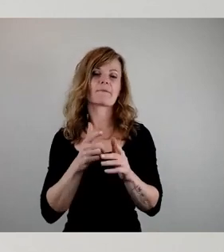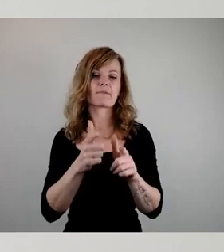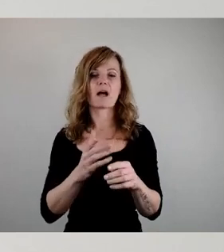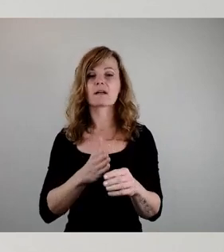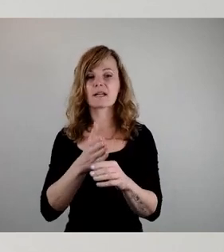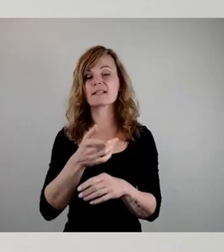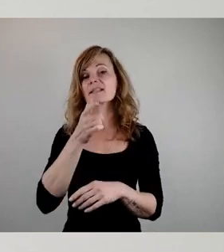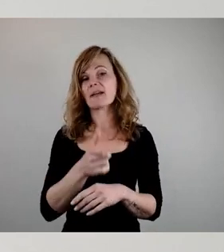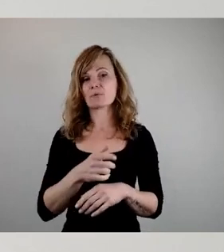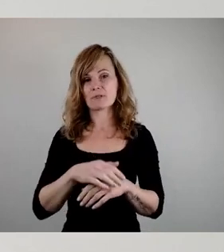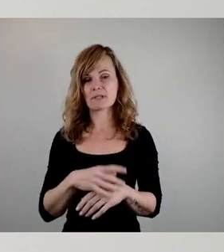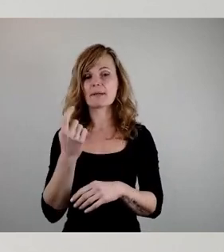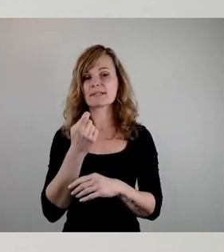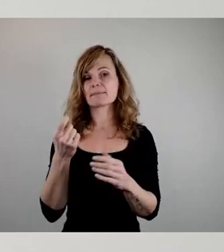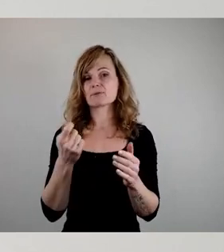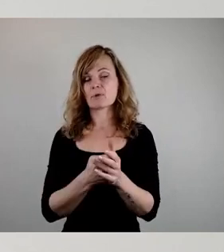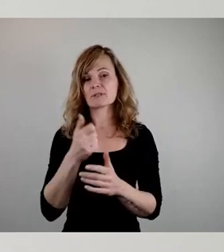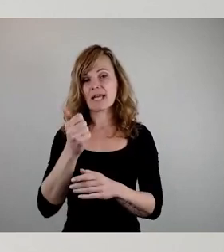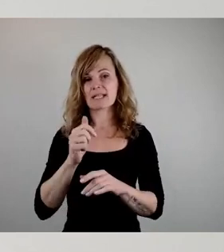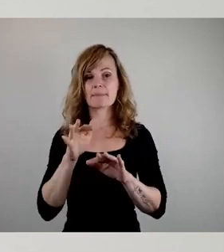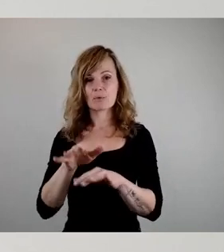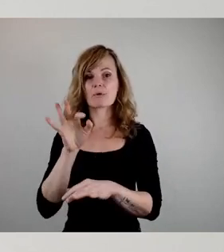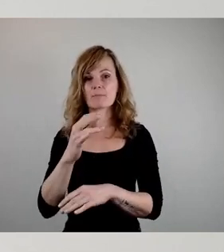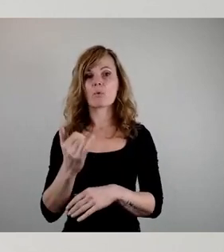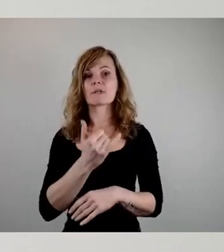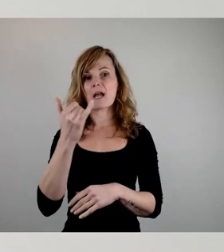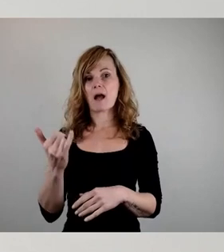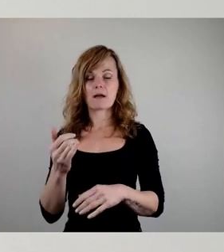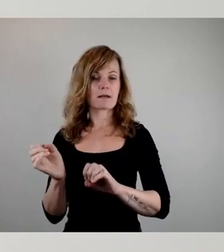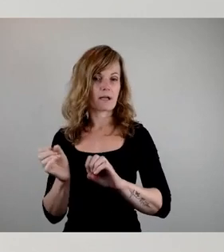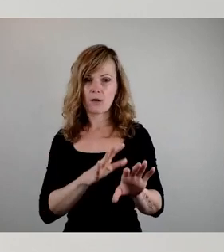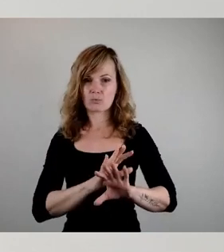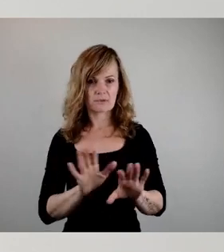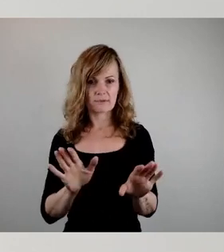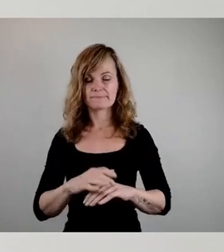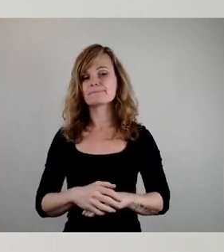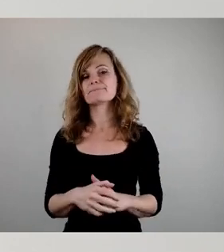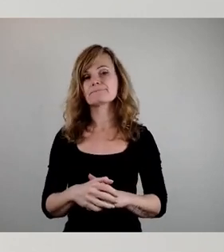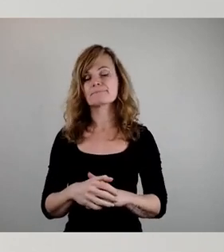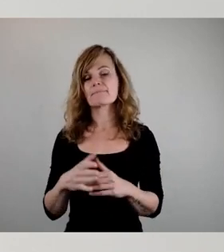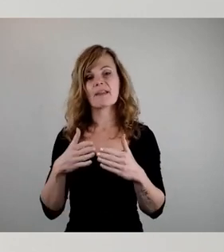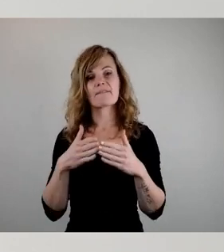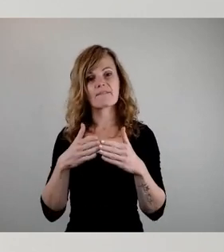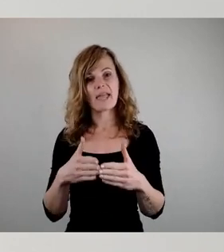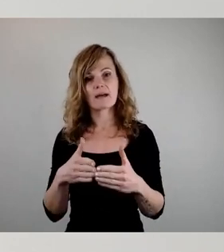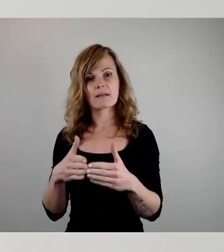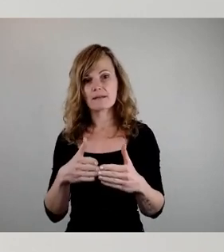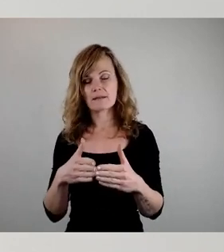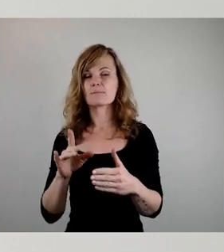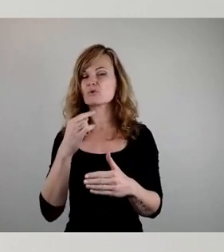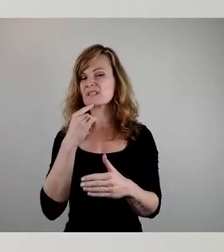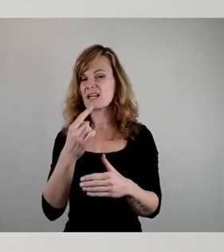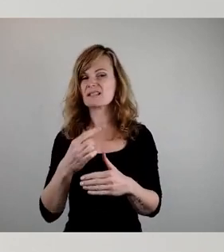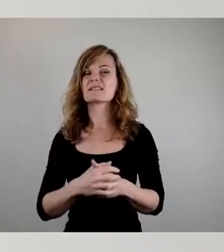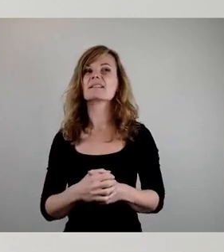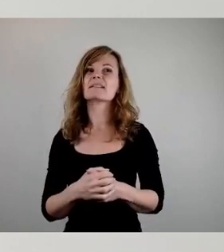Betriebskosten 1 Million pro Jahr fällt also raus. Bei der Fähre muss man Folgendes sagen.